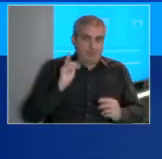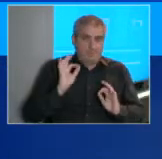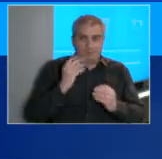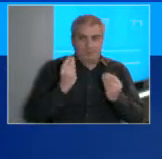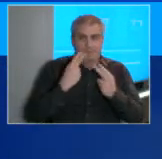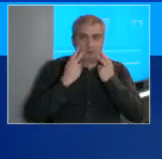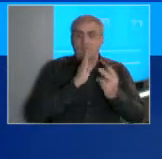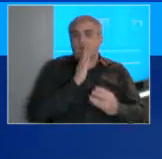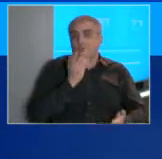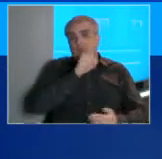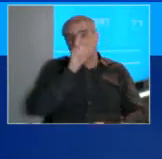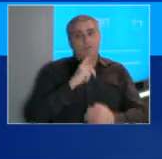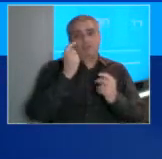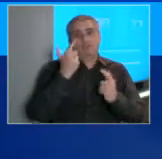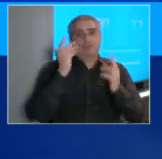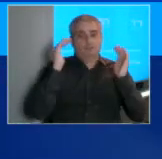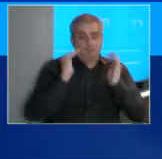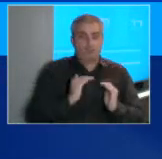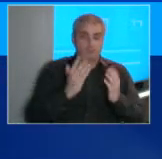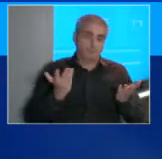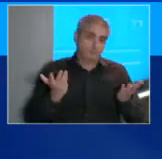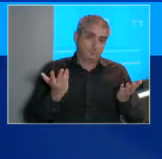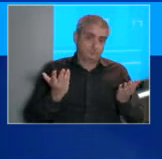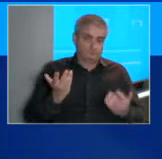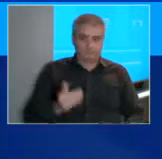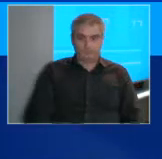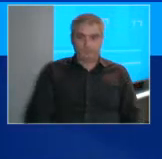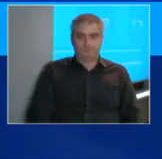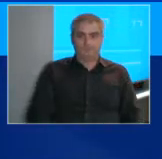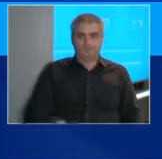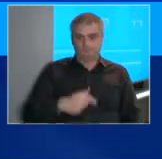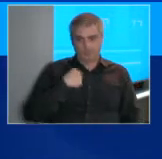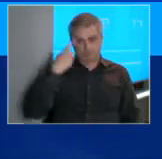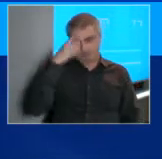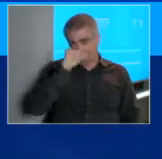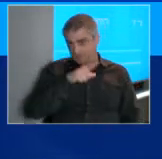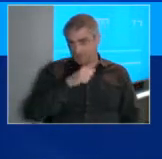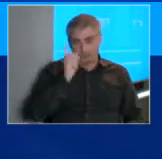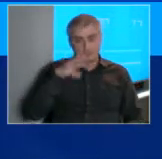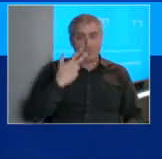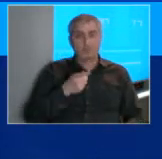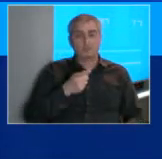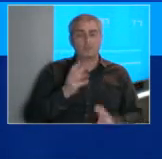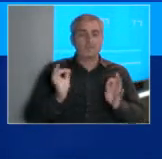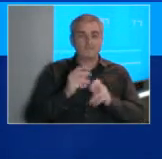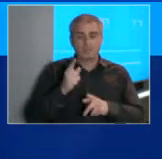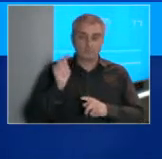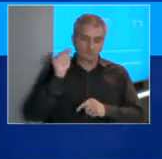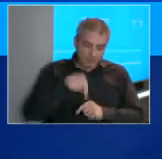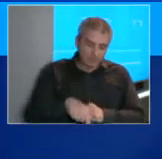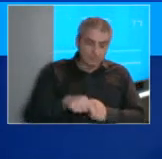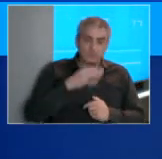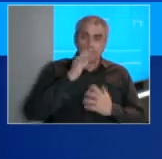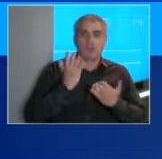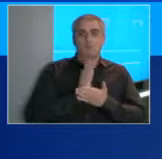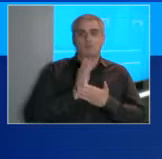הדבר שיפתור את הבעיה, אולי טיפה יכול למזער אותה. אני חושב שהנחת העבודה צריכה להיות שהווירוס יגיע לכאן, ושאלה